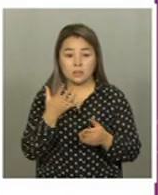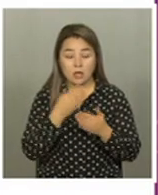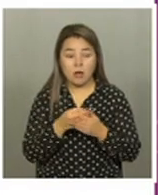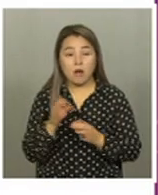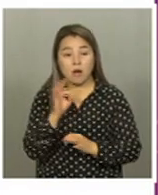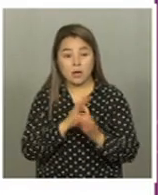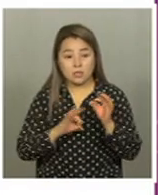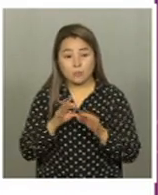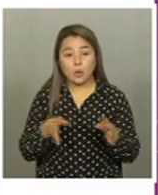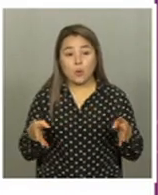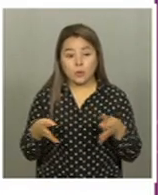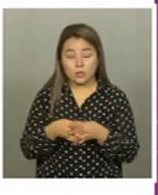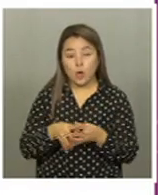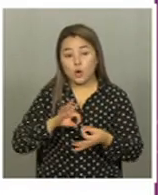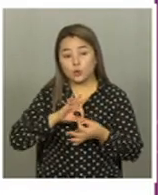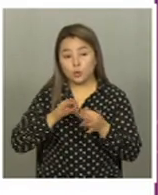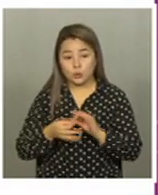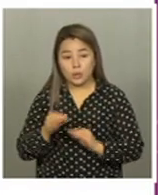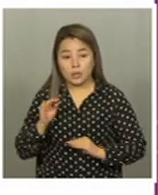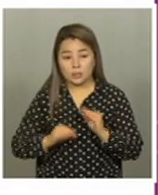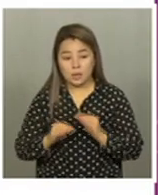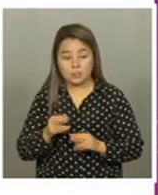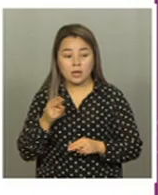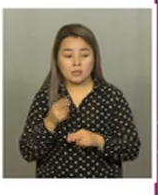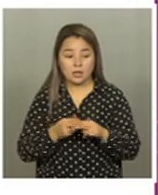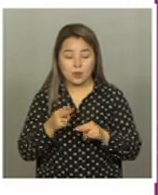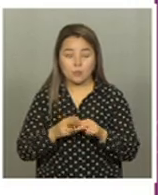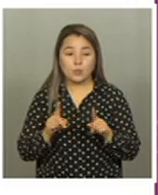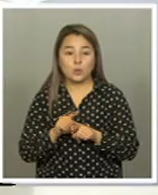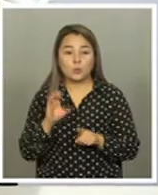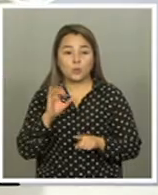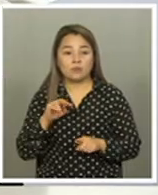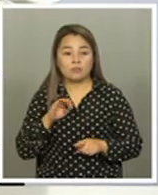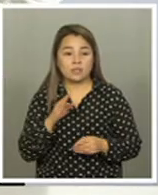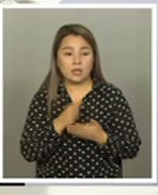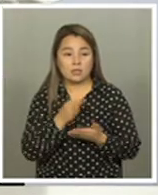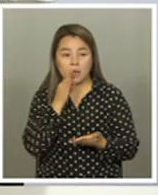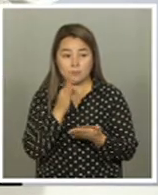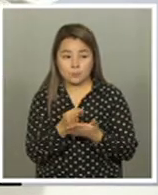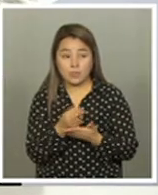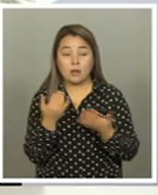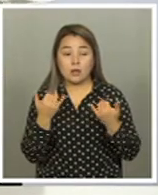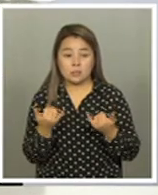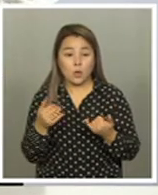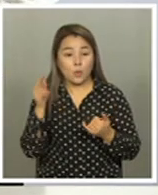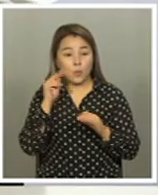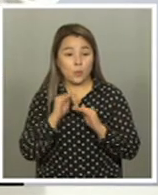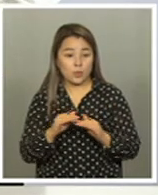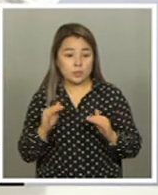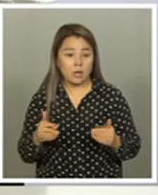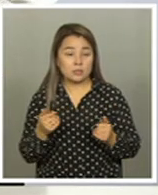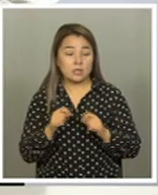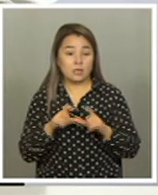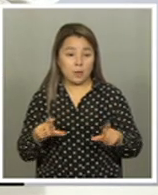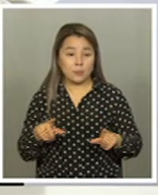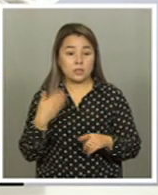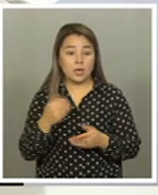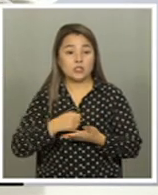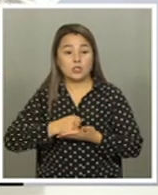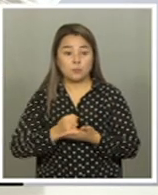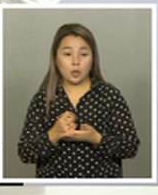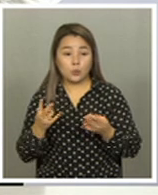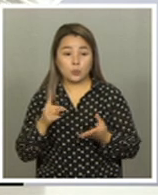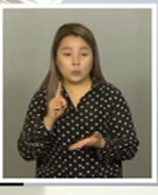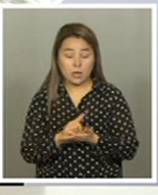қосылып, күрделі зат темір сульфидін түзеді. Ал енді оқушылар, бүгінгі сабағымызды бекіту үшін